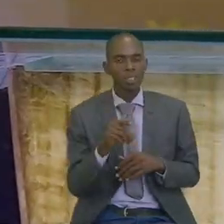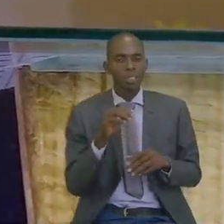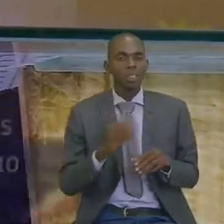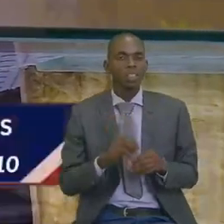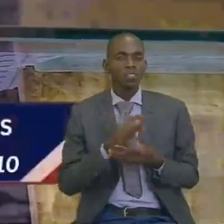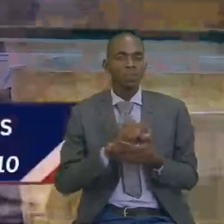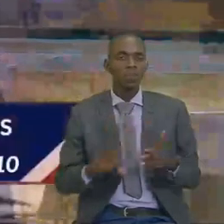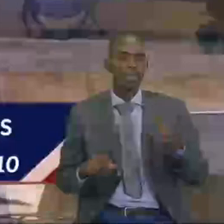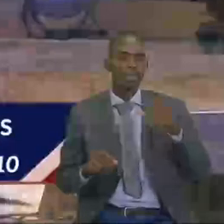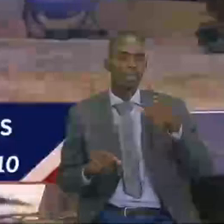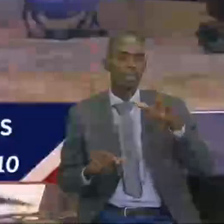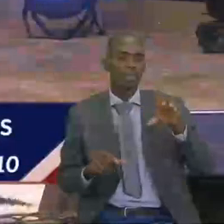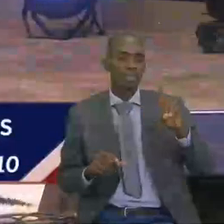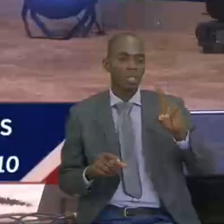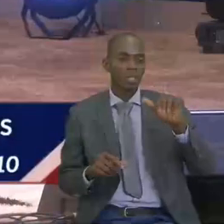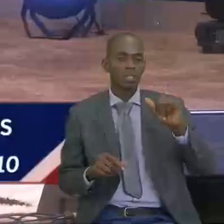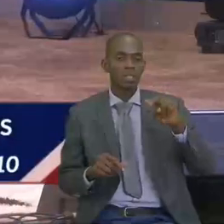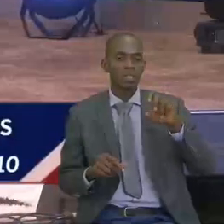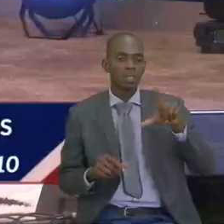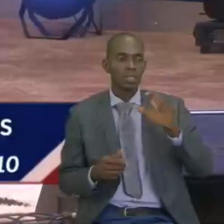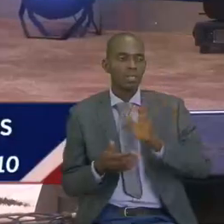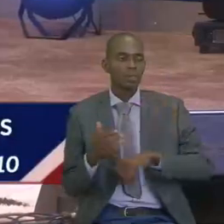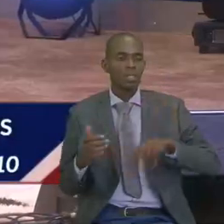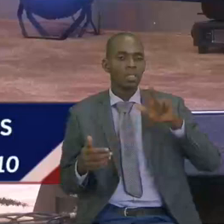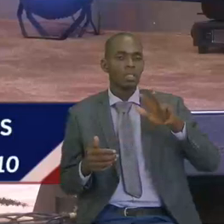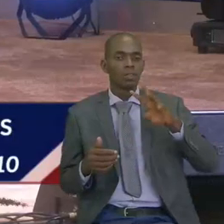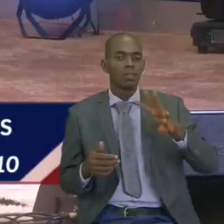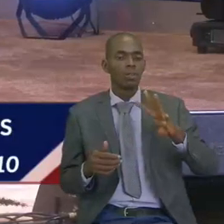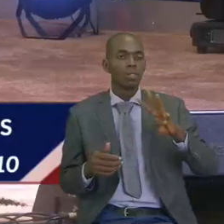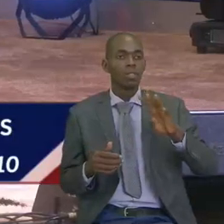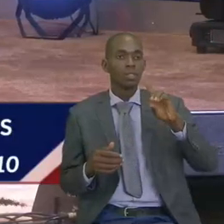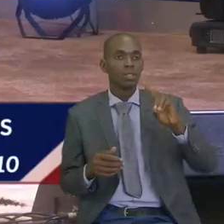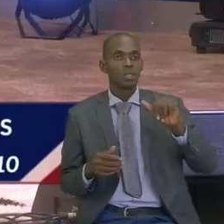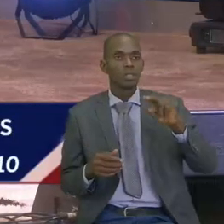verset 25. Daniel 4, le verset 25.